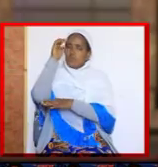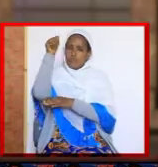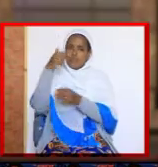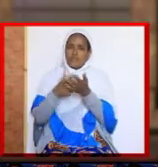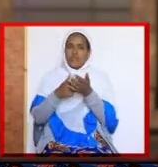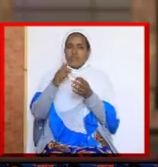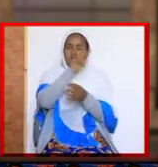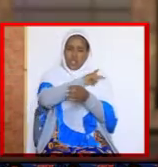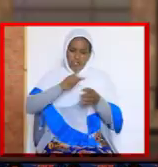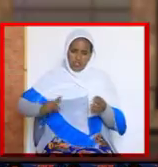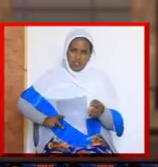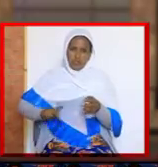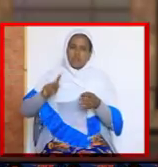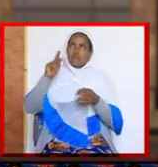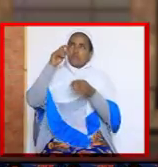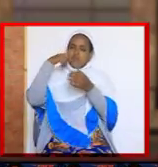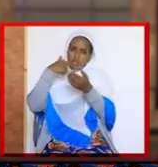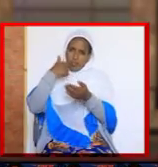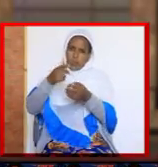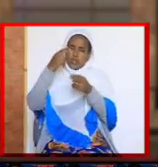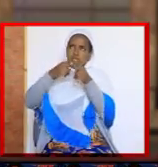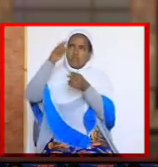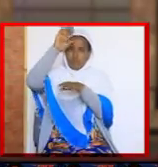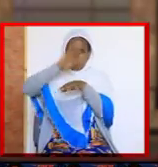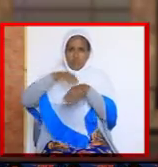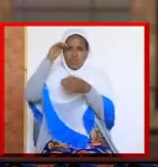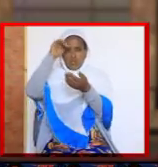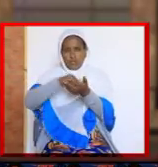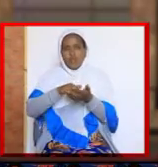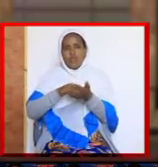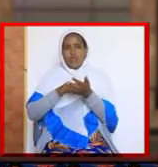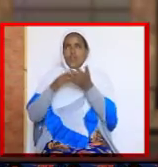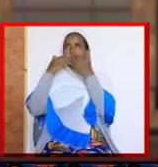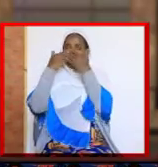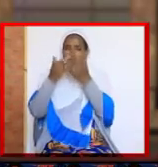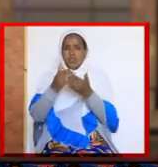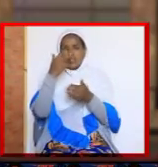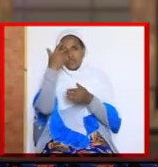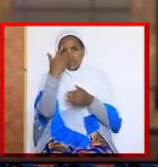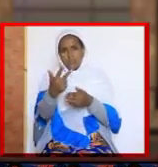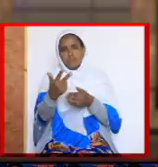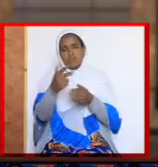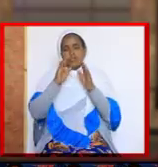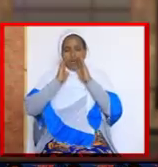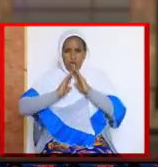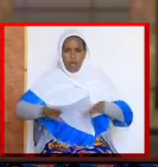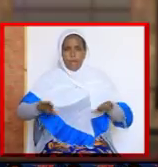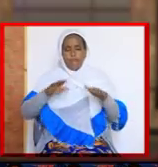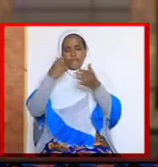ለእግዚአብሔር ምድር በምልአ እግዚአብሔር ነግሰ እግዚኦ ጸራዊ ኳቤከ፣ እንደገና ደግሞ የተባረክ